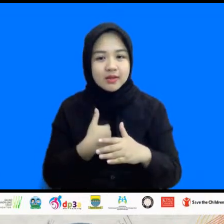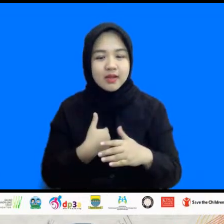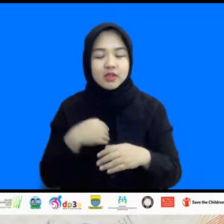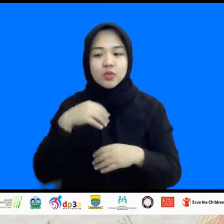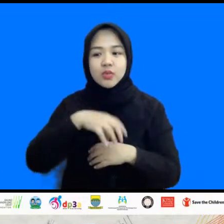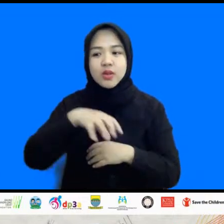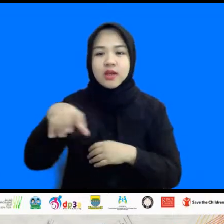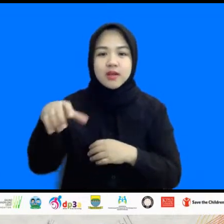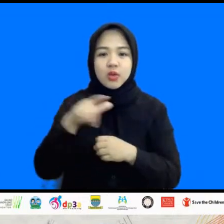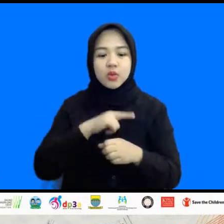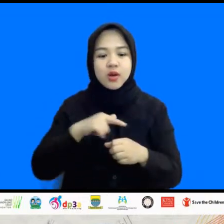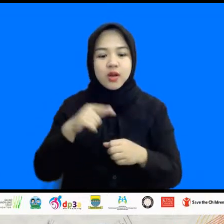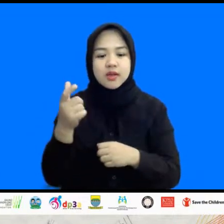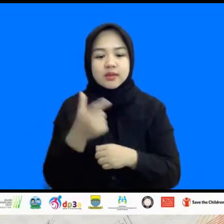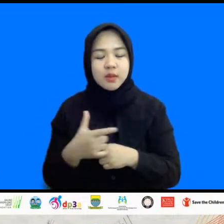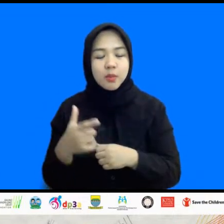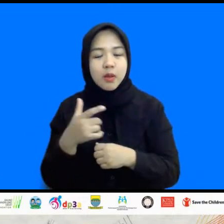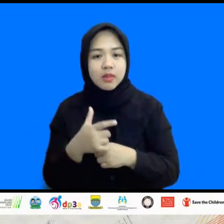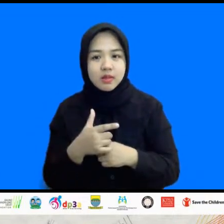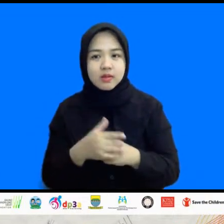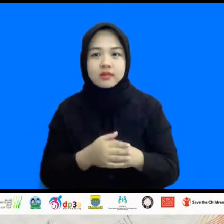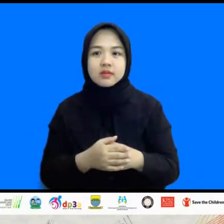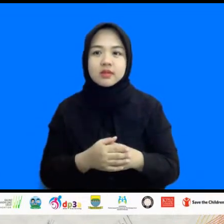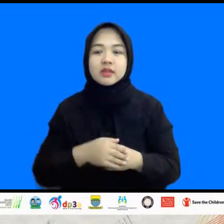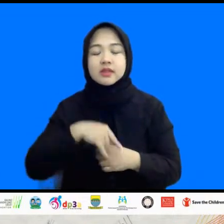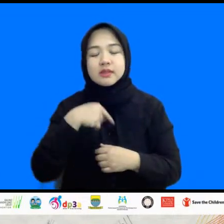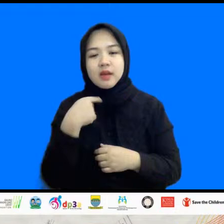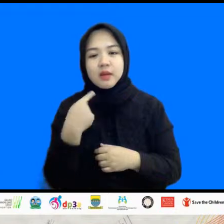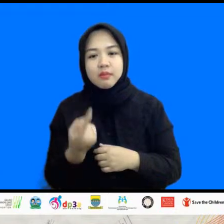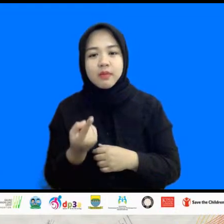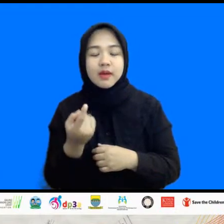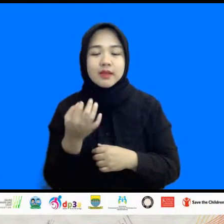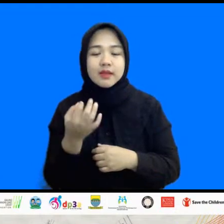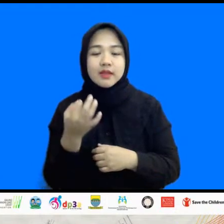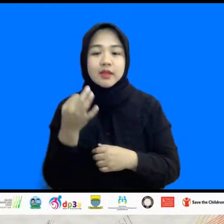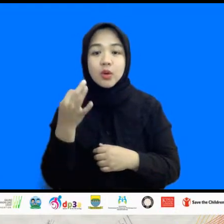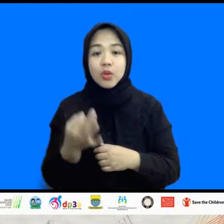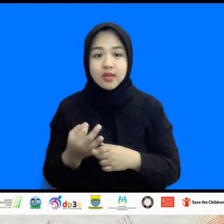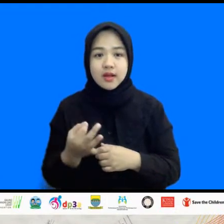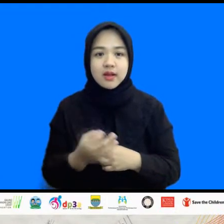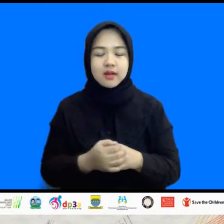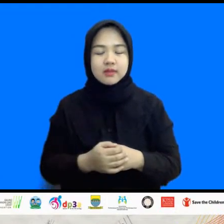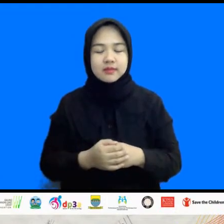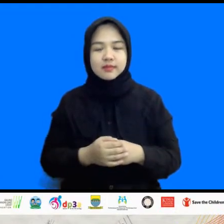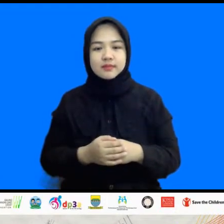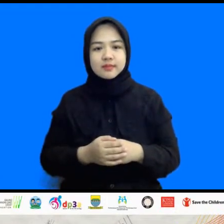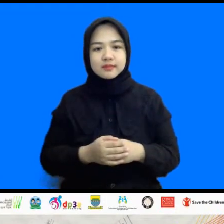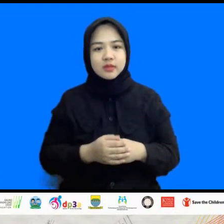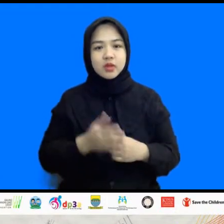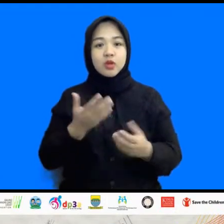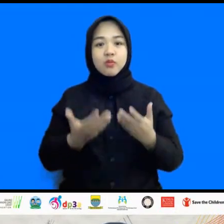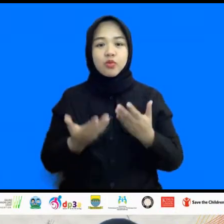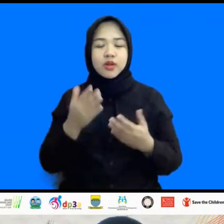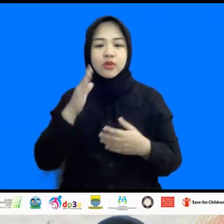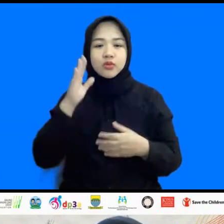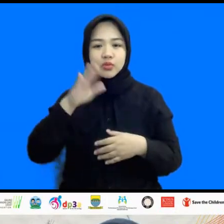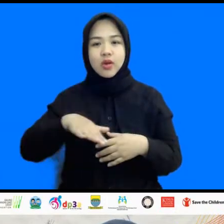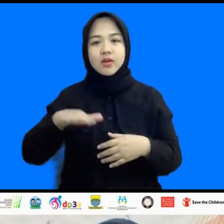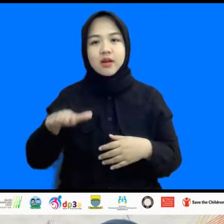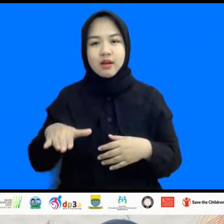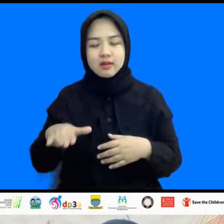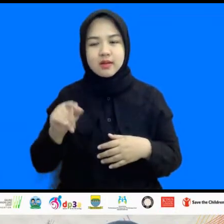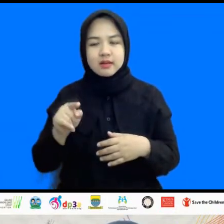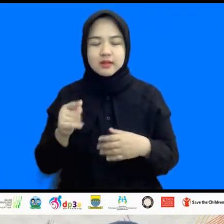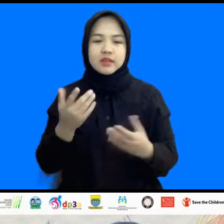kewilayahan, di kelurahan, di kecamatan, kemudian sampai ke tingkat kota yang memang mungkin untuk anak-anak